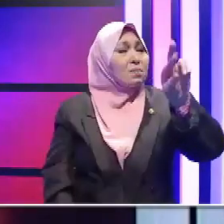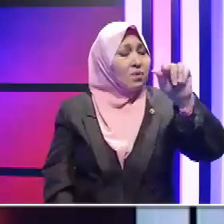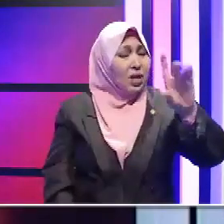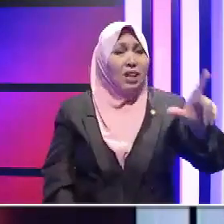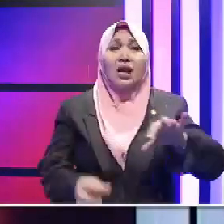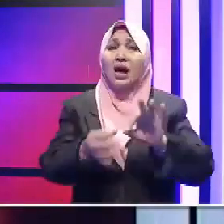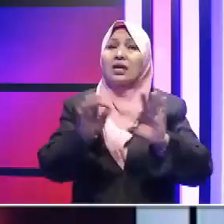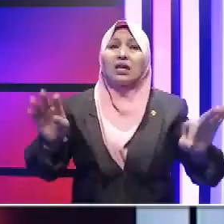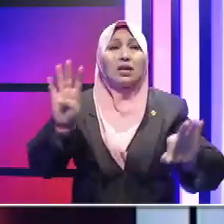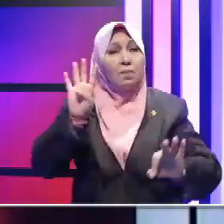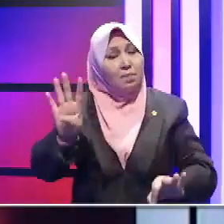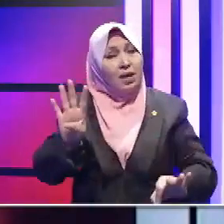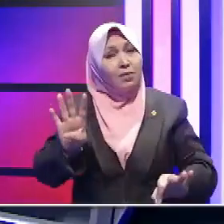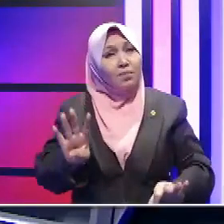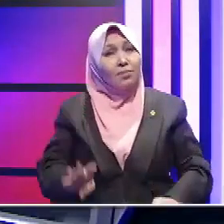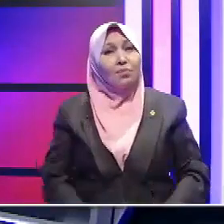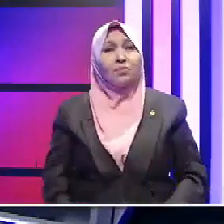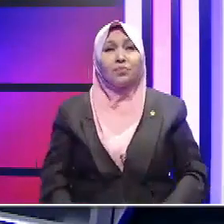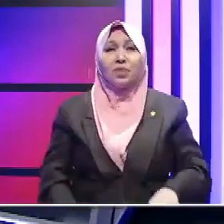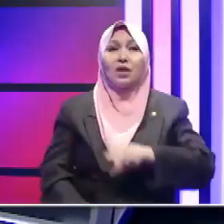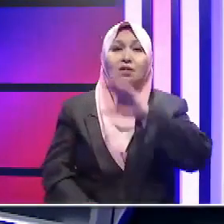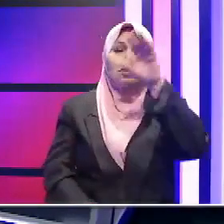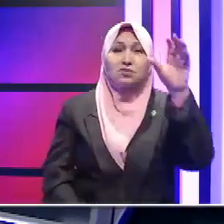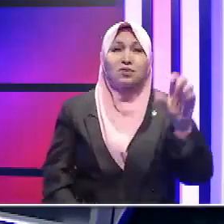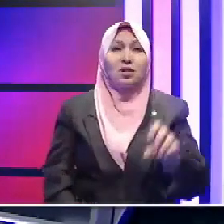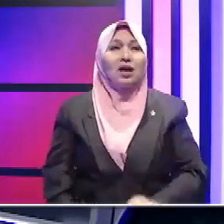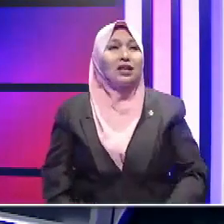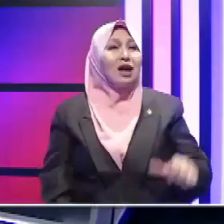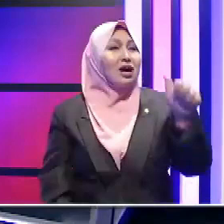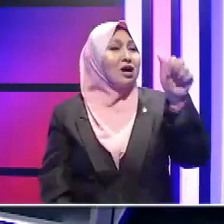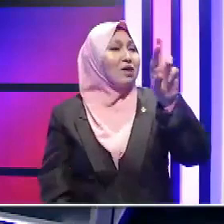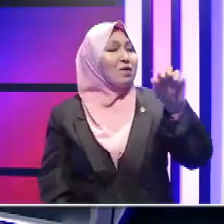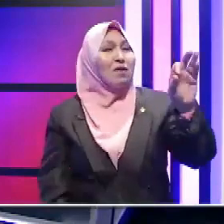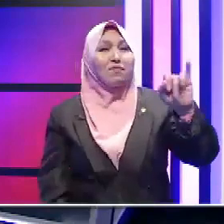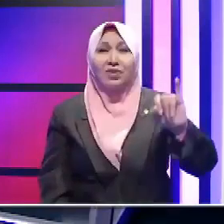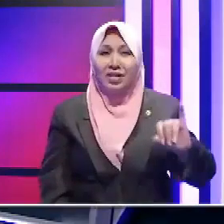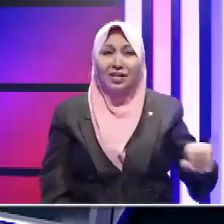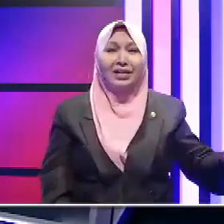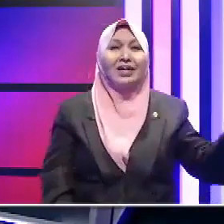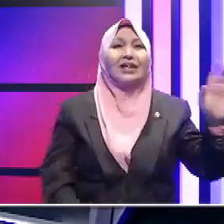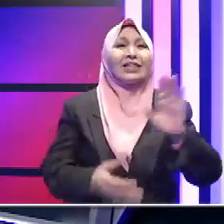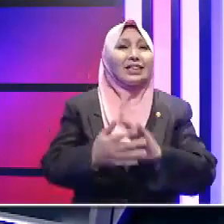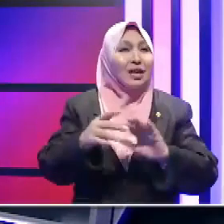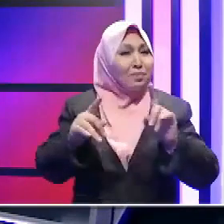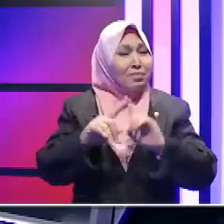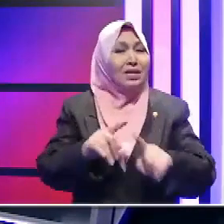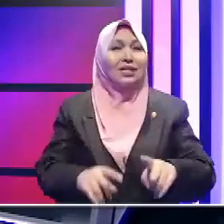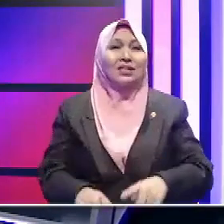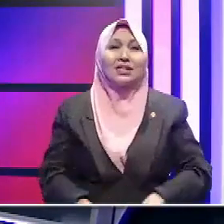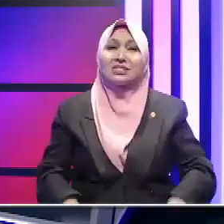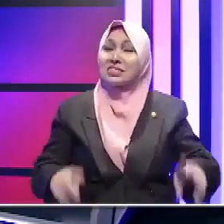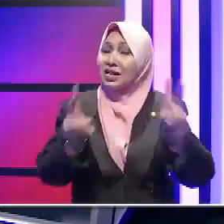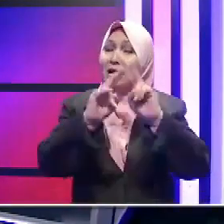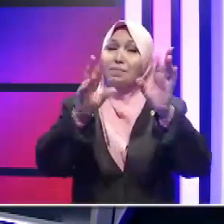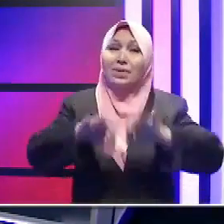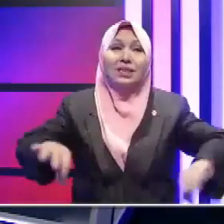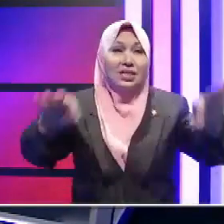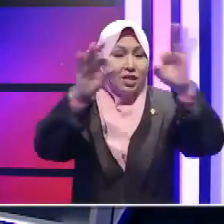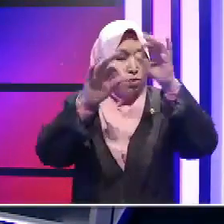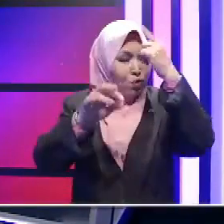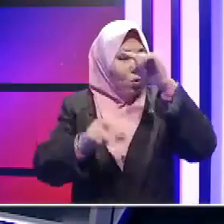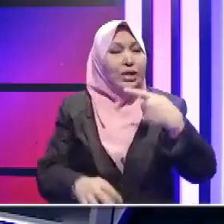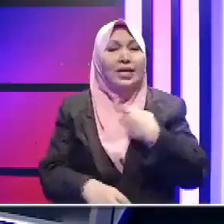ayat yang ke-4 ini Ini soal dan arah tinggi tetapi sangat penting untuk kita tahu